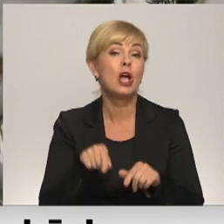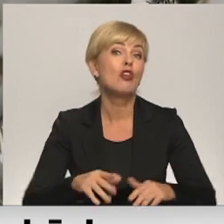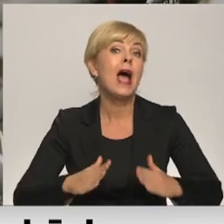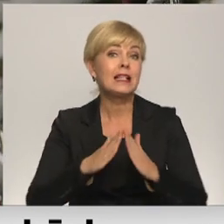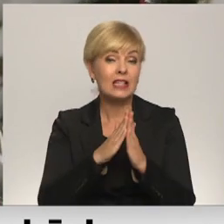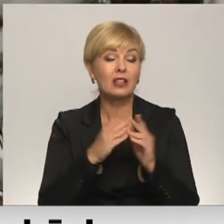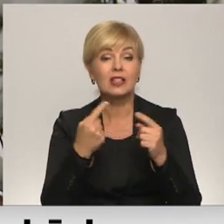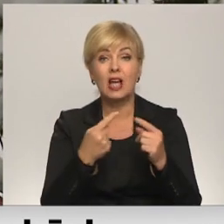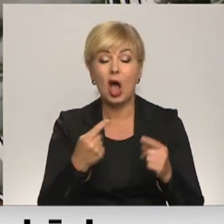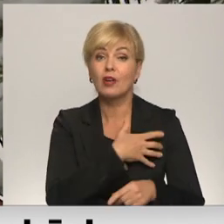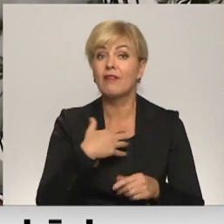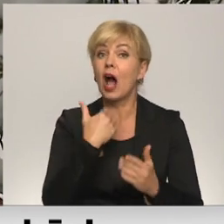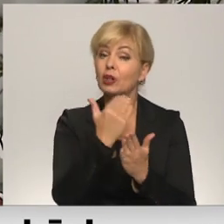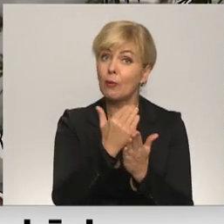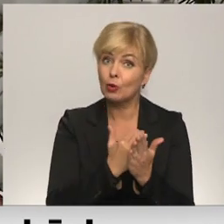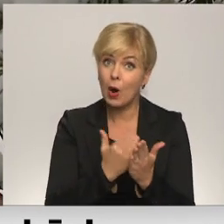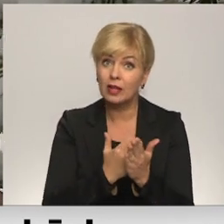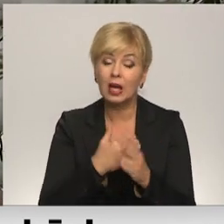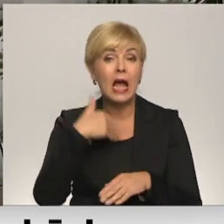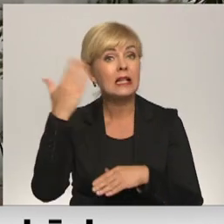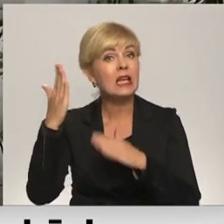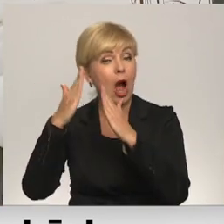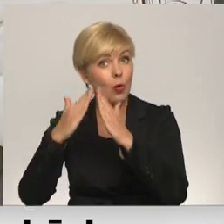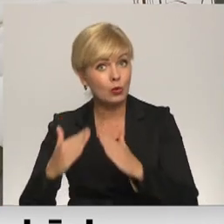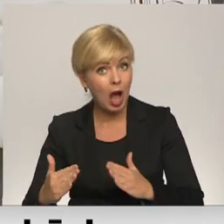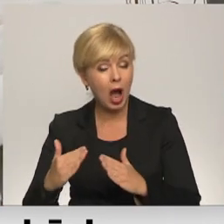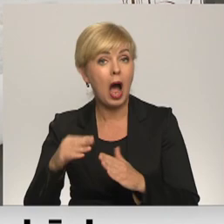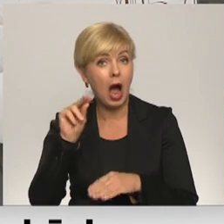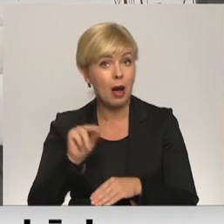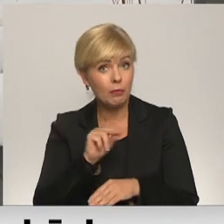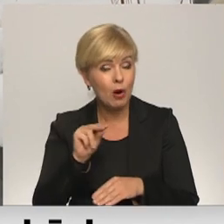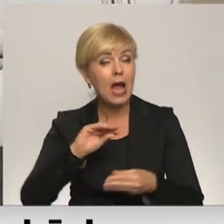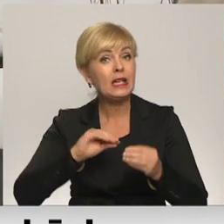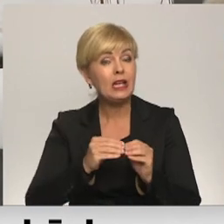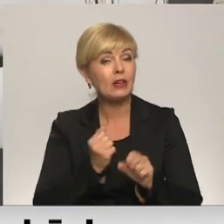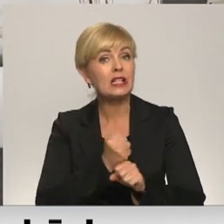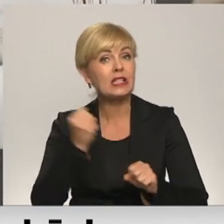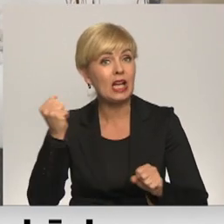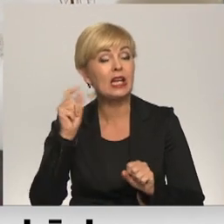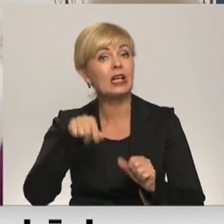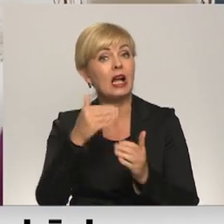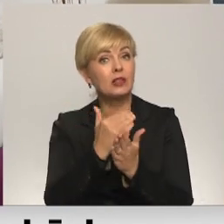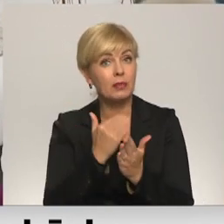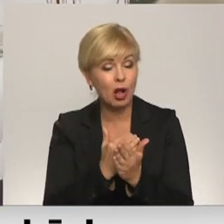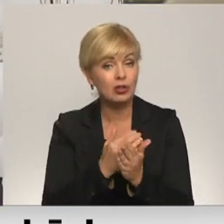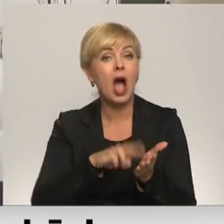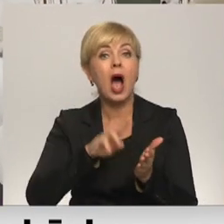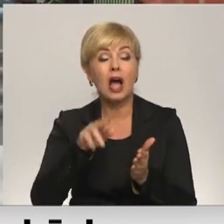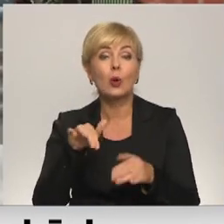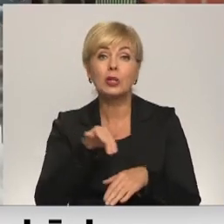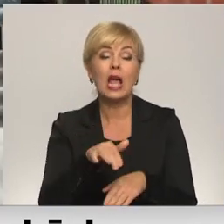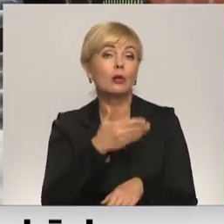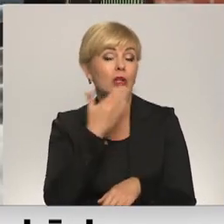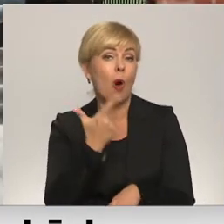svētkos saskaņā ar valdības noteikumiem, divnamos ievērojot stingrākas drošības prasības, drīkst pulcēties arī nevakcinētie. Savukārt